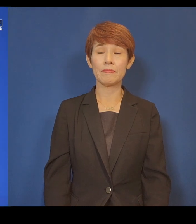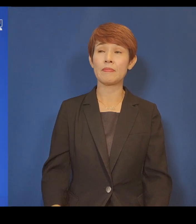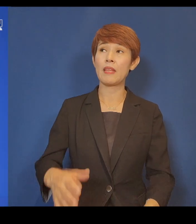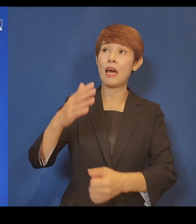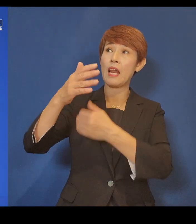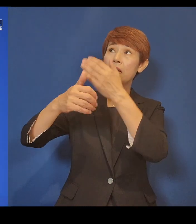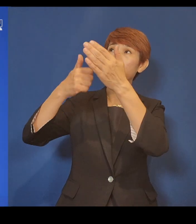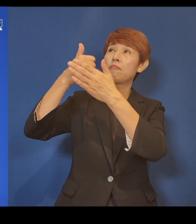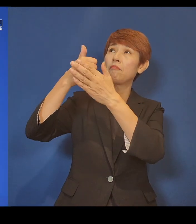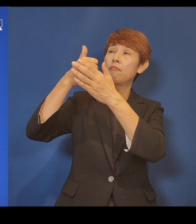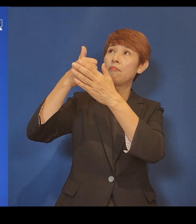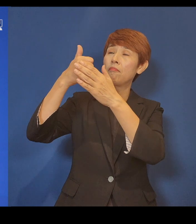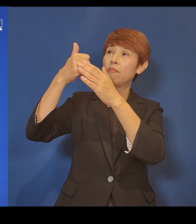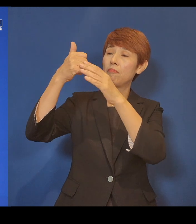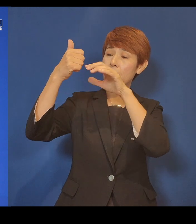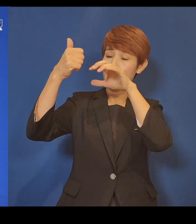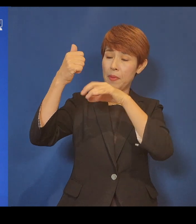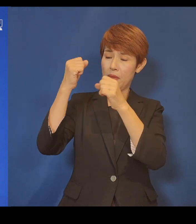하나님 앞에 서보니까요,